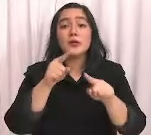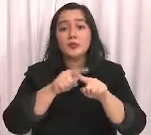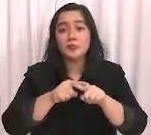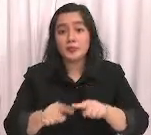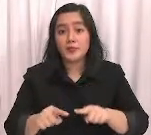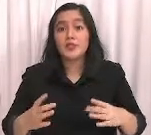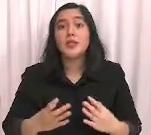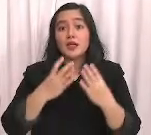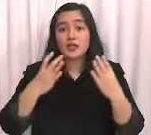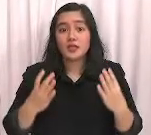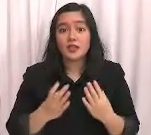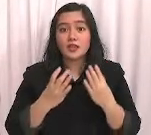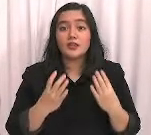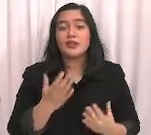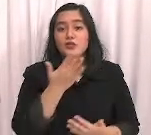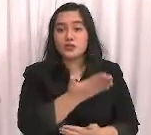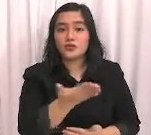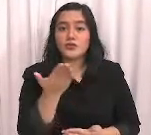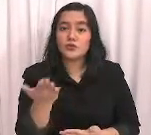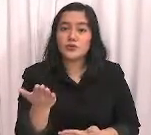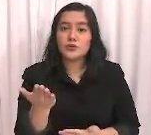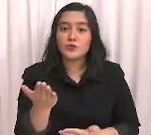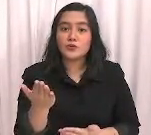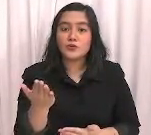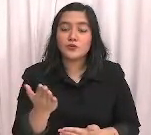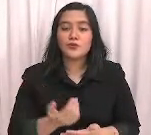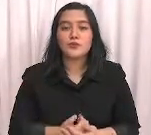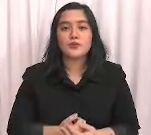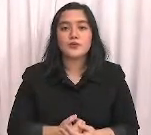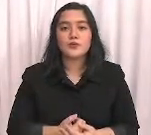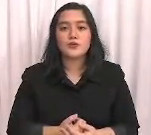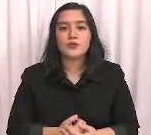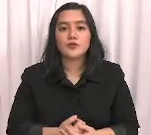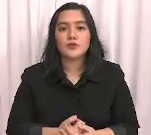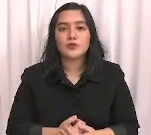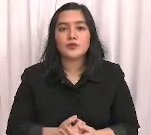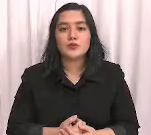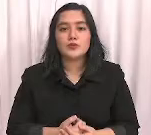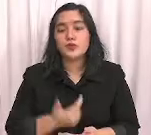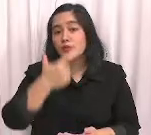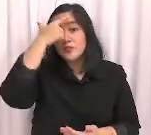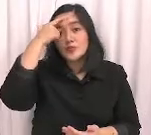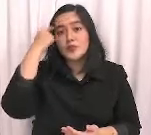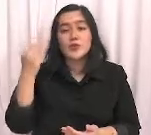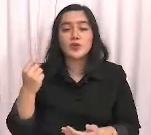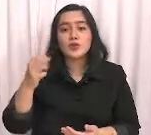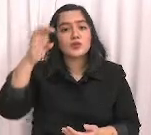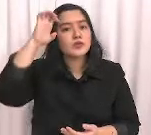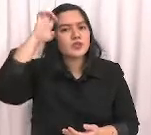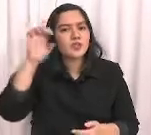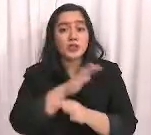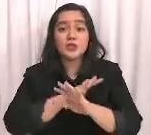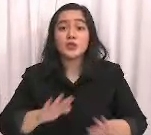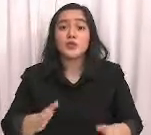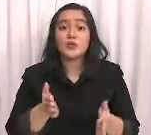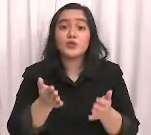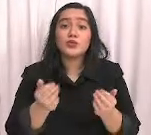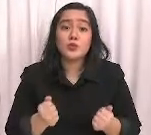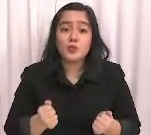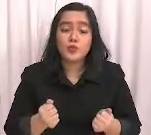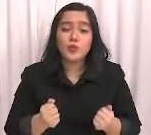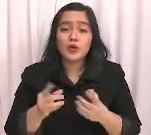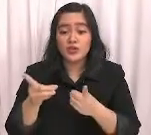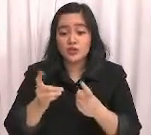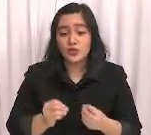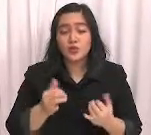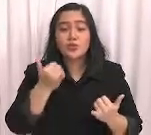ka because makikita natin na ayaw niya na gumawa ng mali, ayaw niya gumawa ng step. Yeah. You know, that's